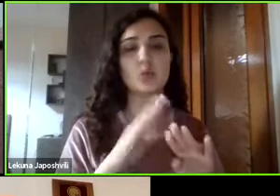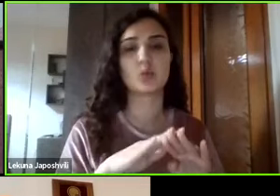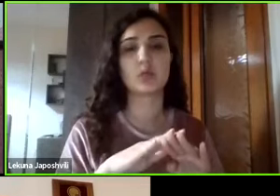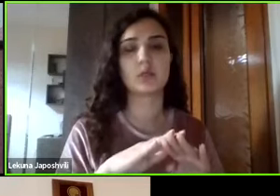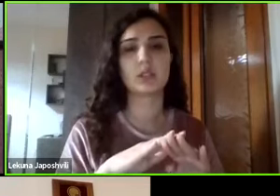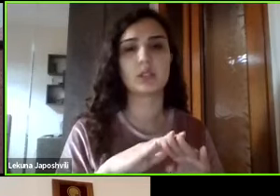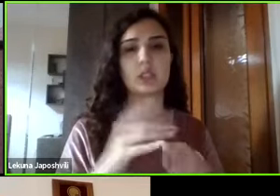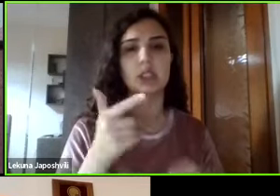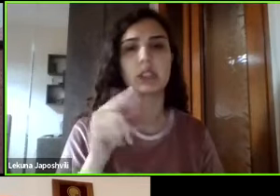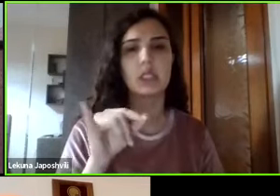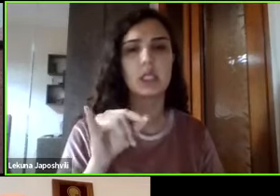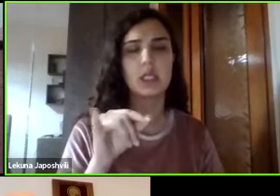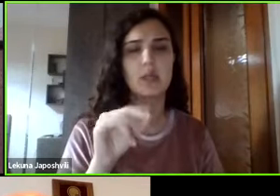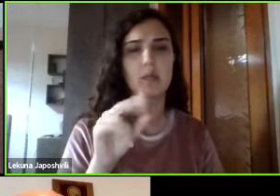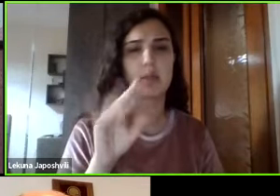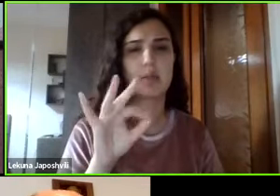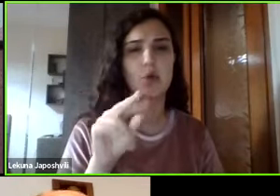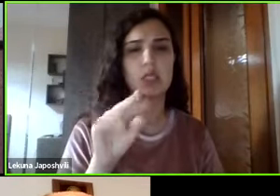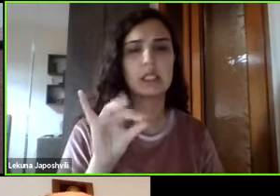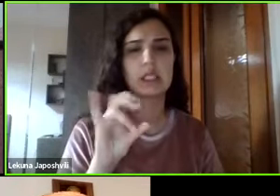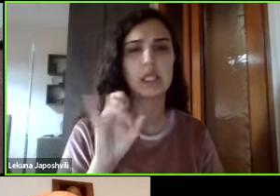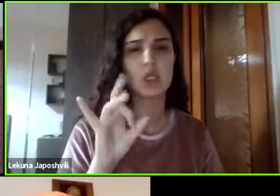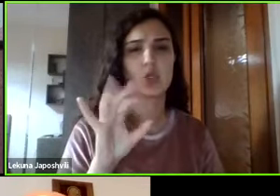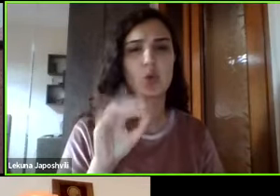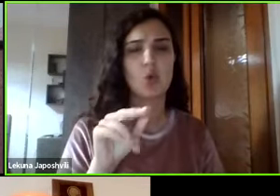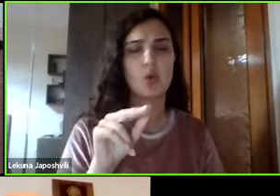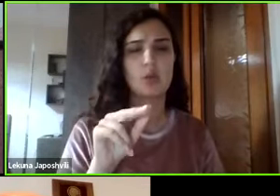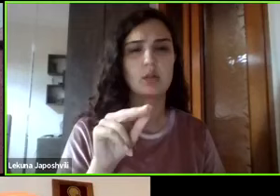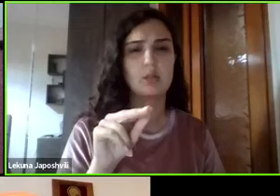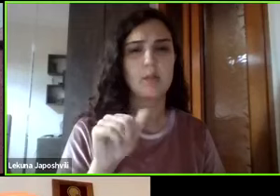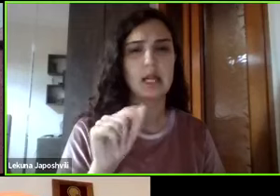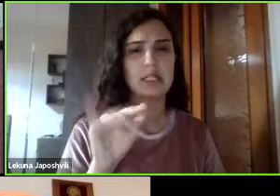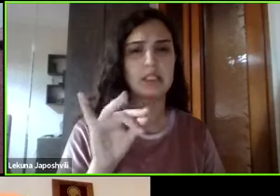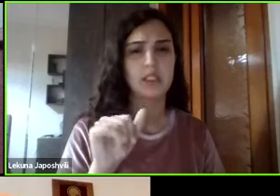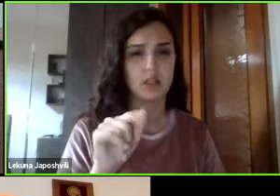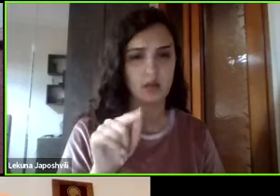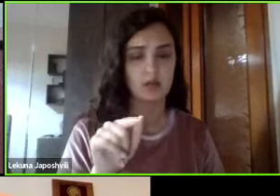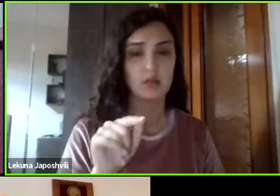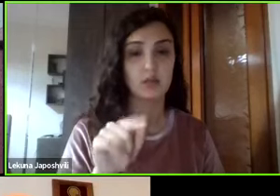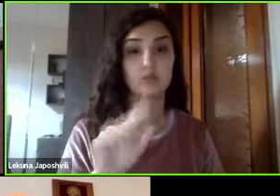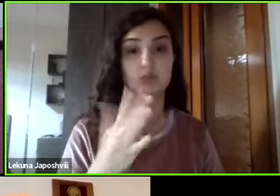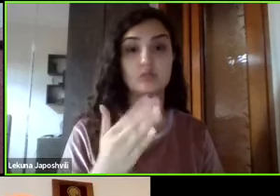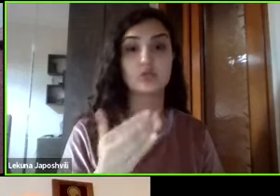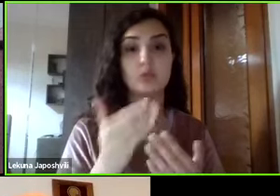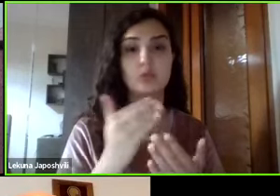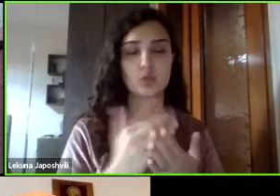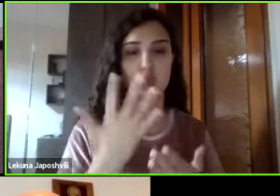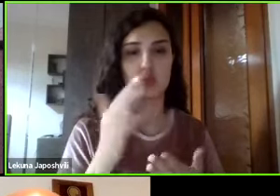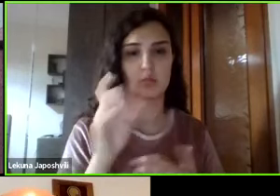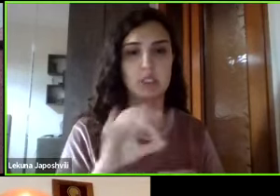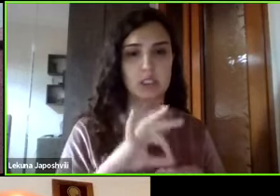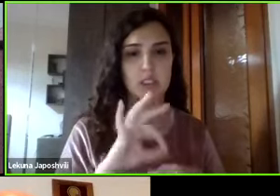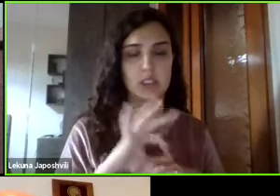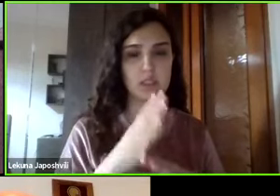გიენბარეს პოლინეირო რადიკულოპათია, რომელიც იტალიის შემთხვევაში სულ 5 პაციენტს აღენიშნა